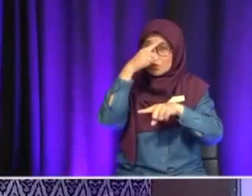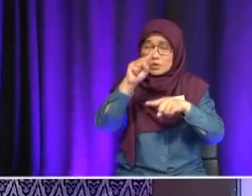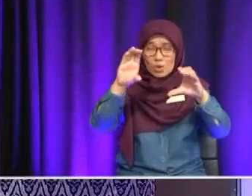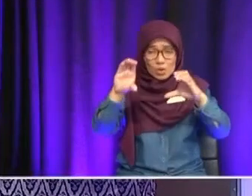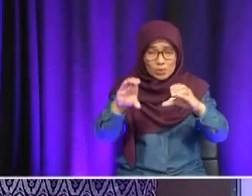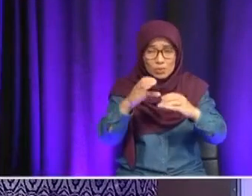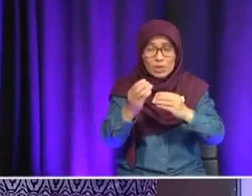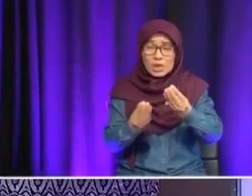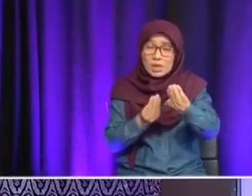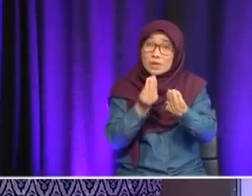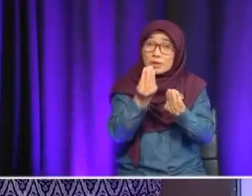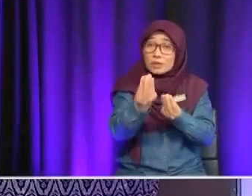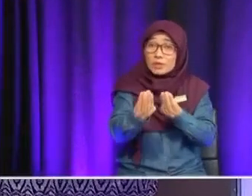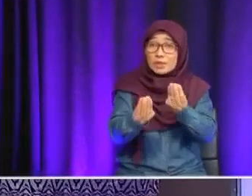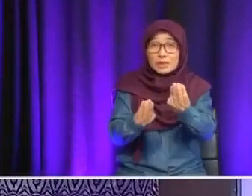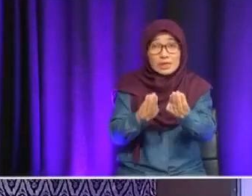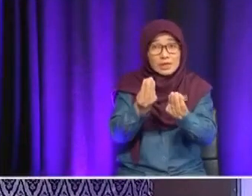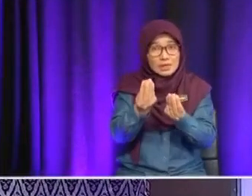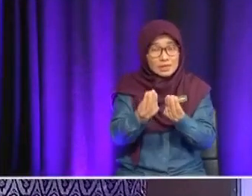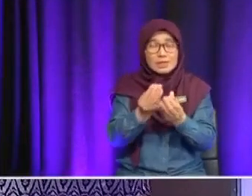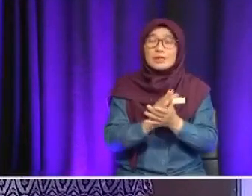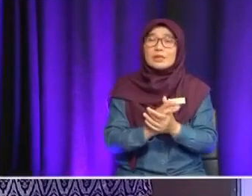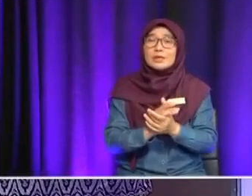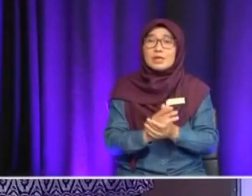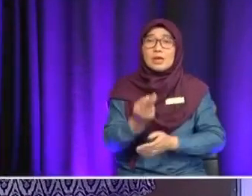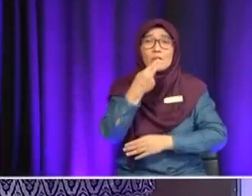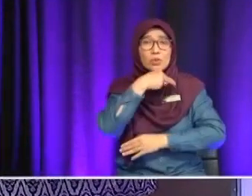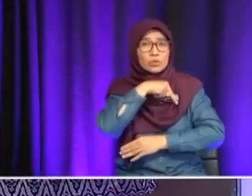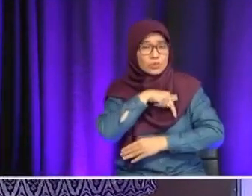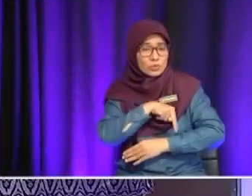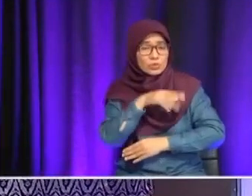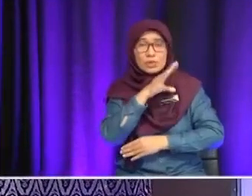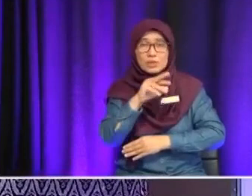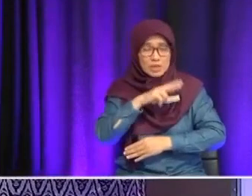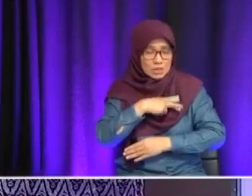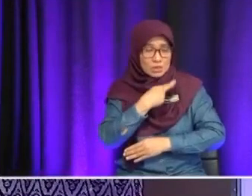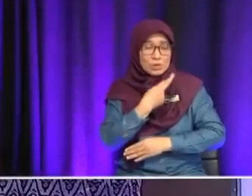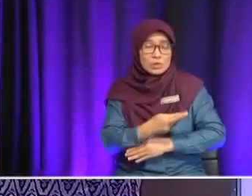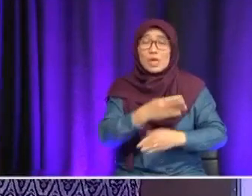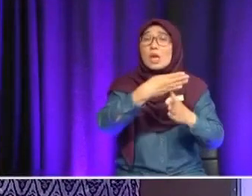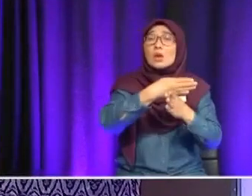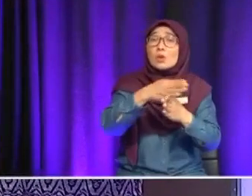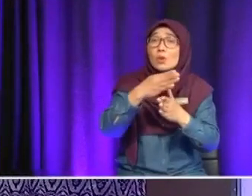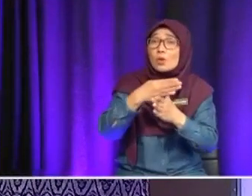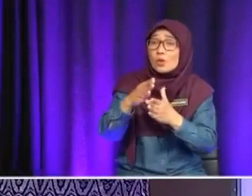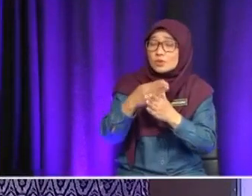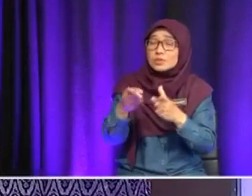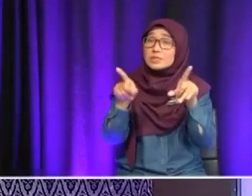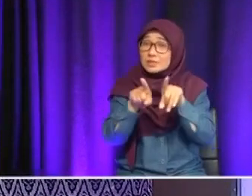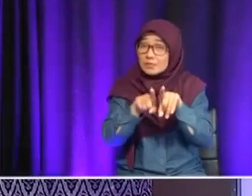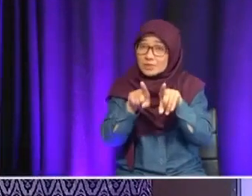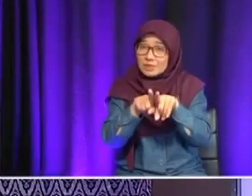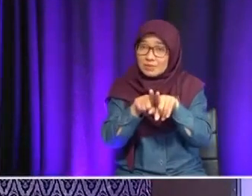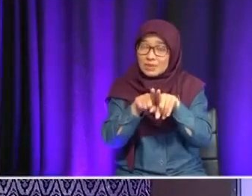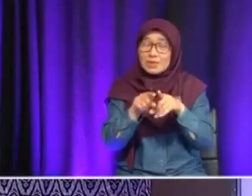perniagaan tadi. Kemudian untung dan rugi juga dikongsikan bersama. Jadi